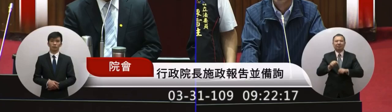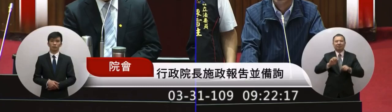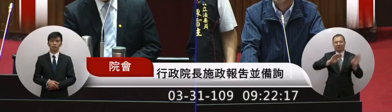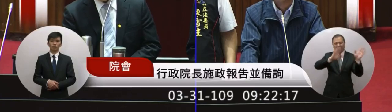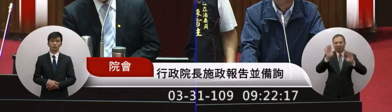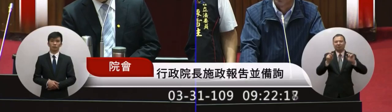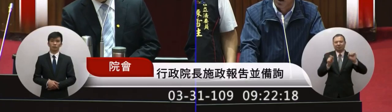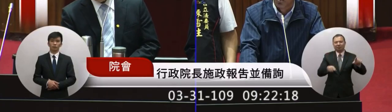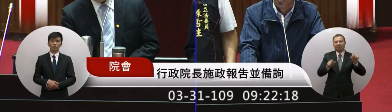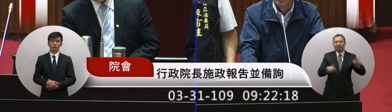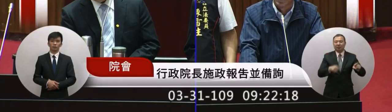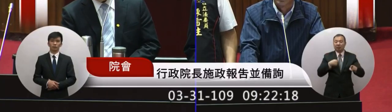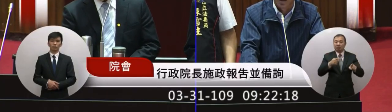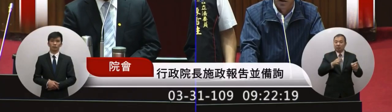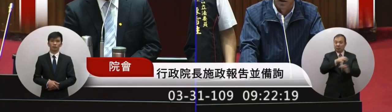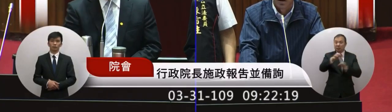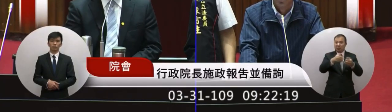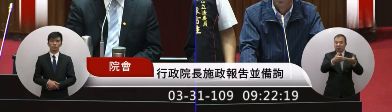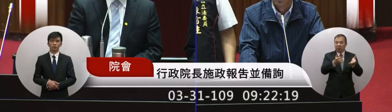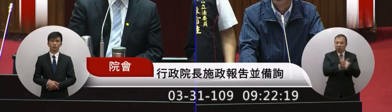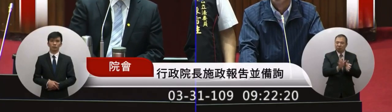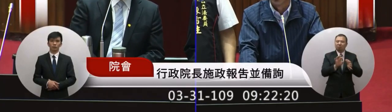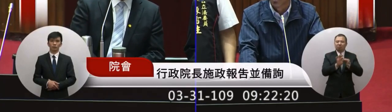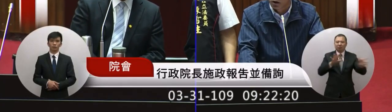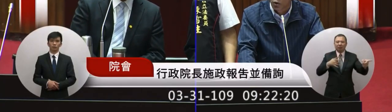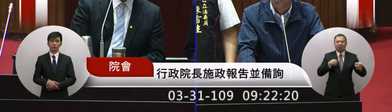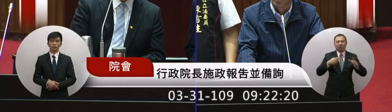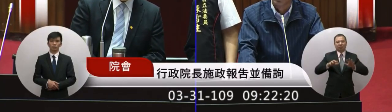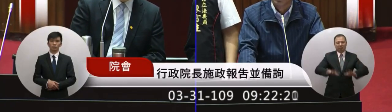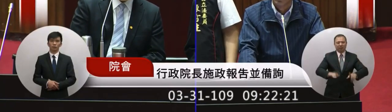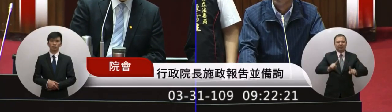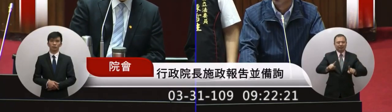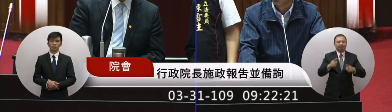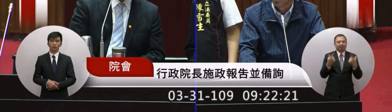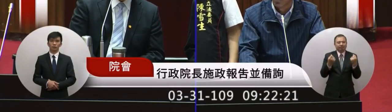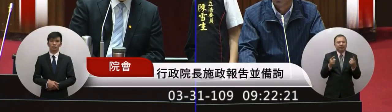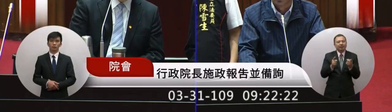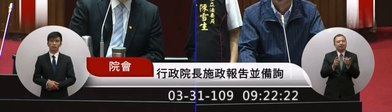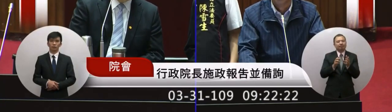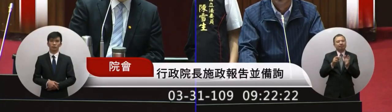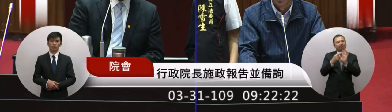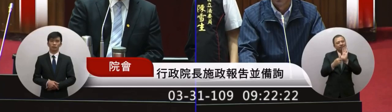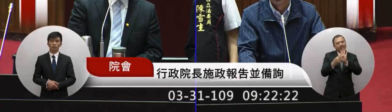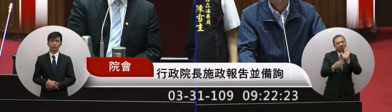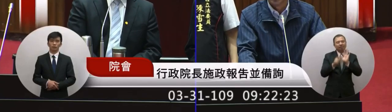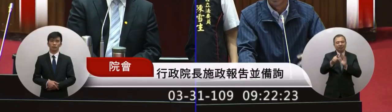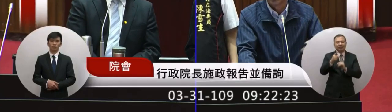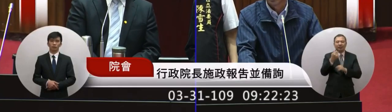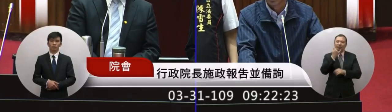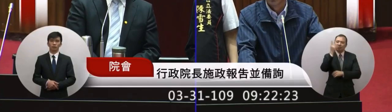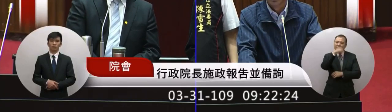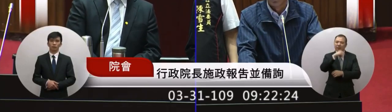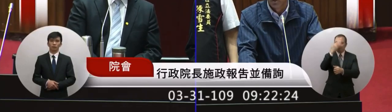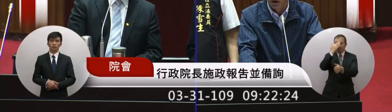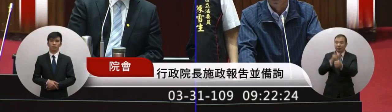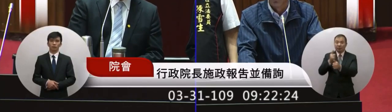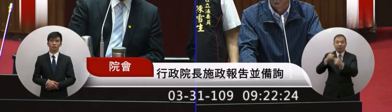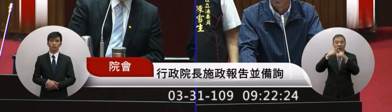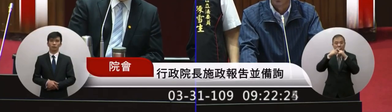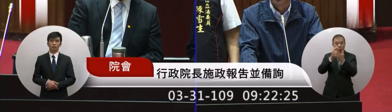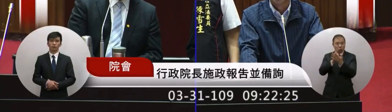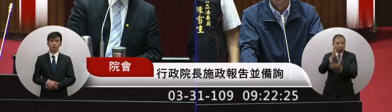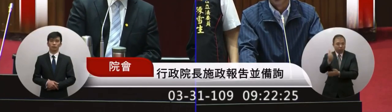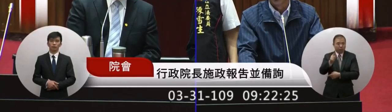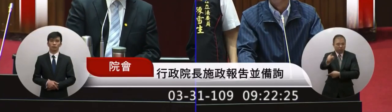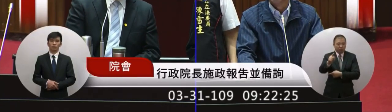有一个跟经济组比较无关的，还是在这里跟院长做个说明，请秘书长或者是院长的幕僚带